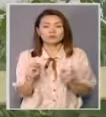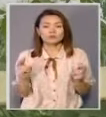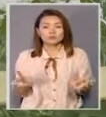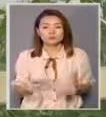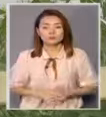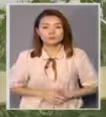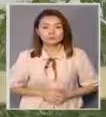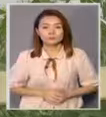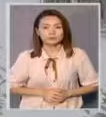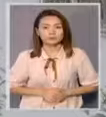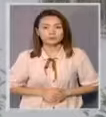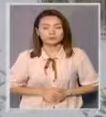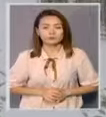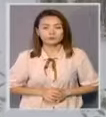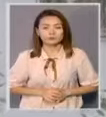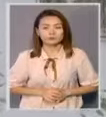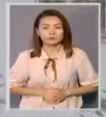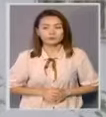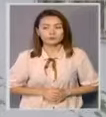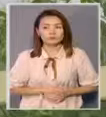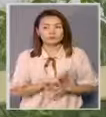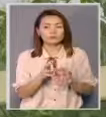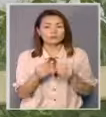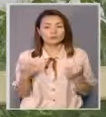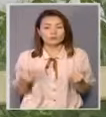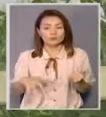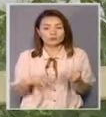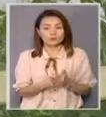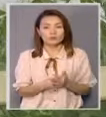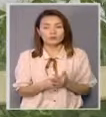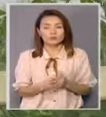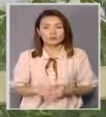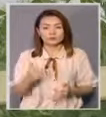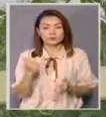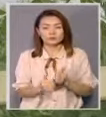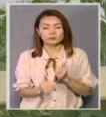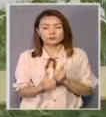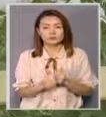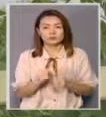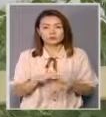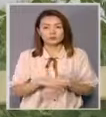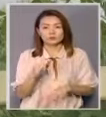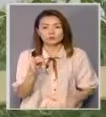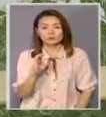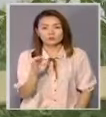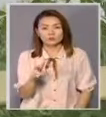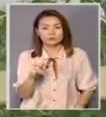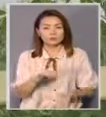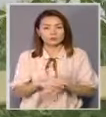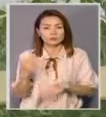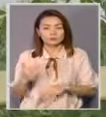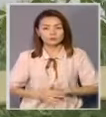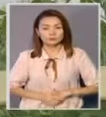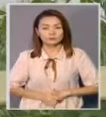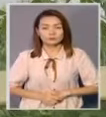сыртын модернизация болды. Ал енді қалай күнелтетін білмей, мына Жусан банкі дейтіндер тіпті мен